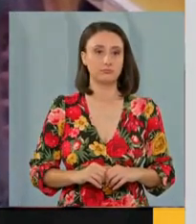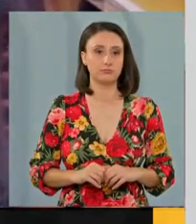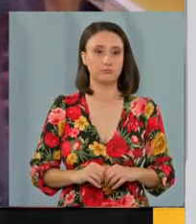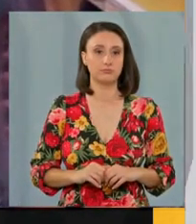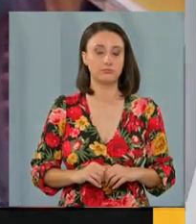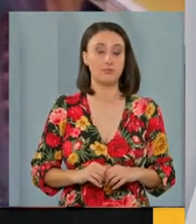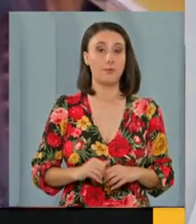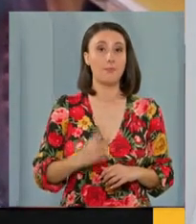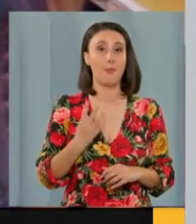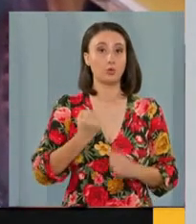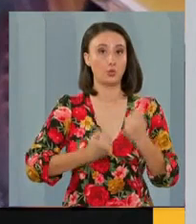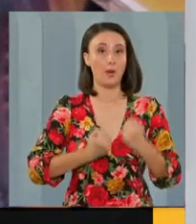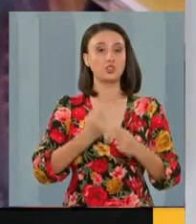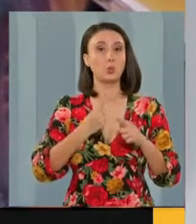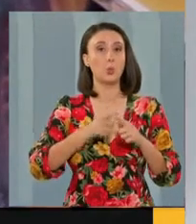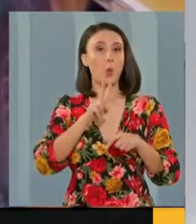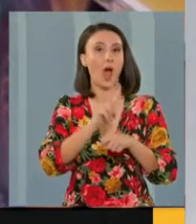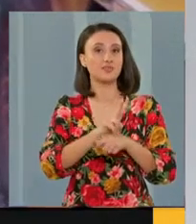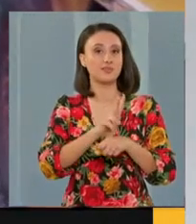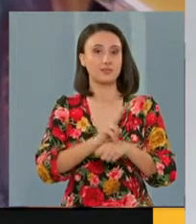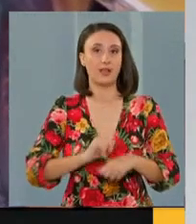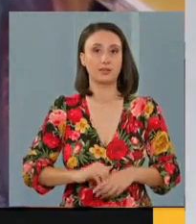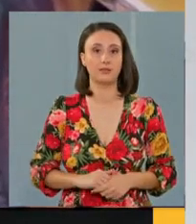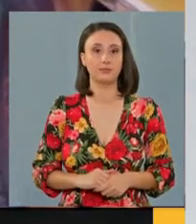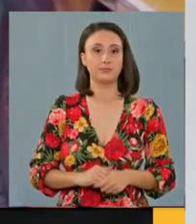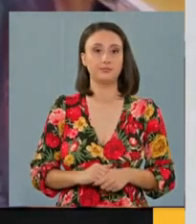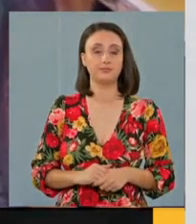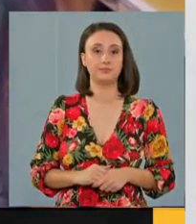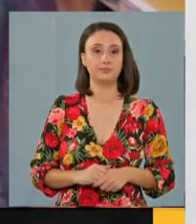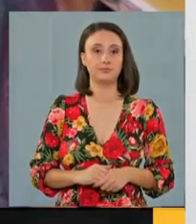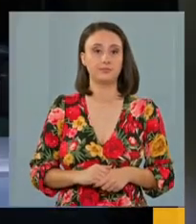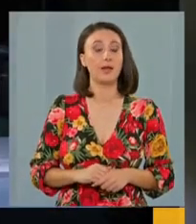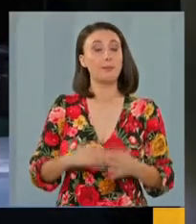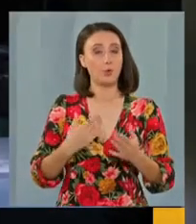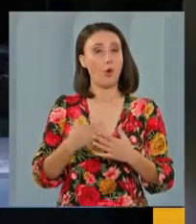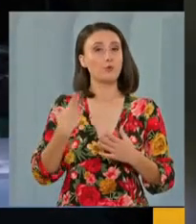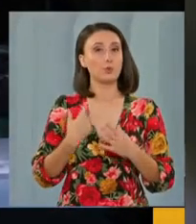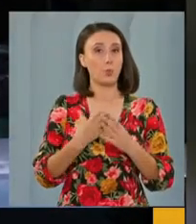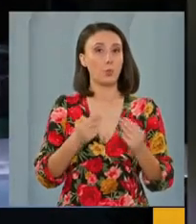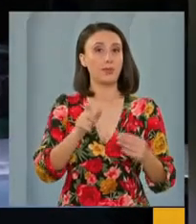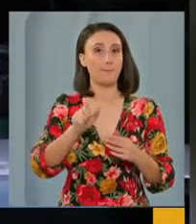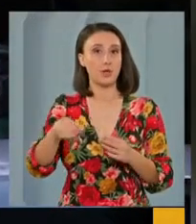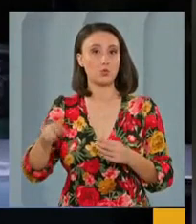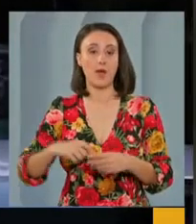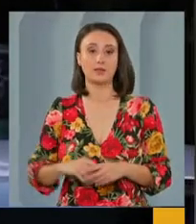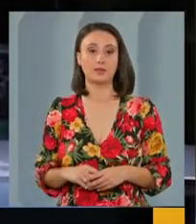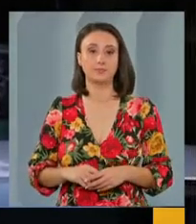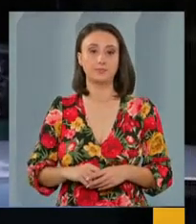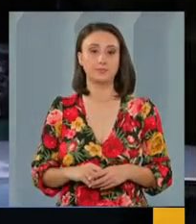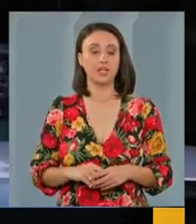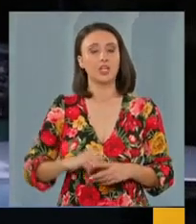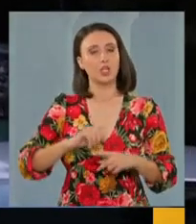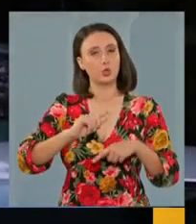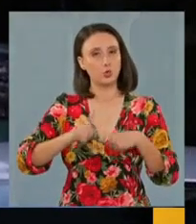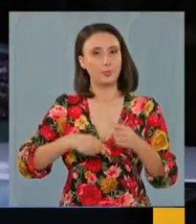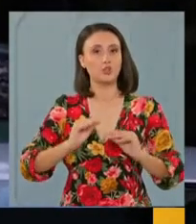sau 4 mașini cu asistent. Asta pentru că numărul victimelor era mare. La scurt timp după transportarea la spital a decedat o a